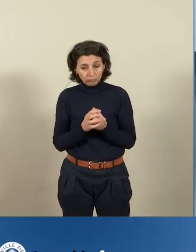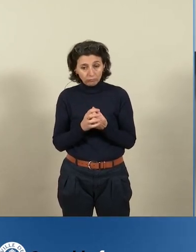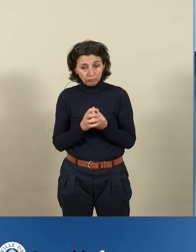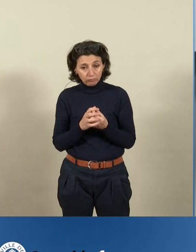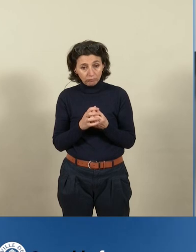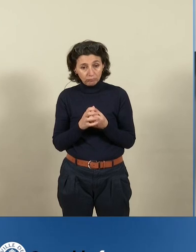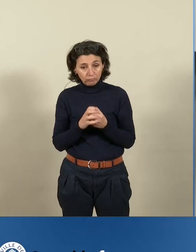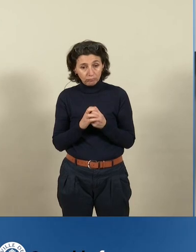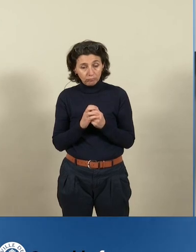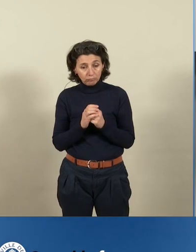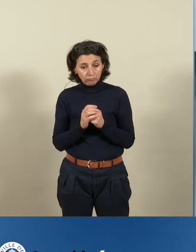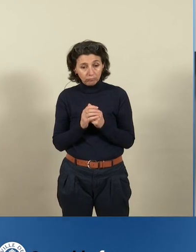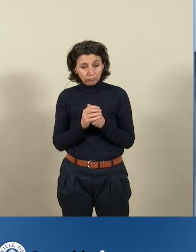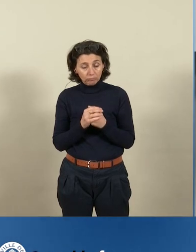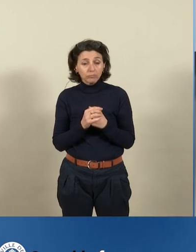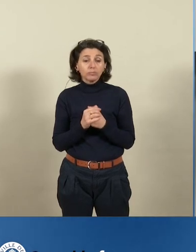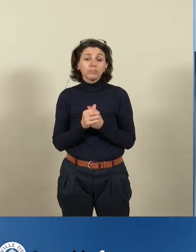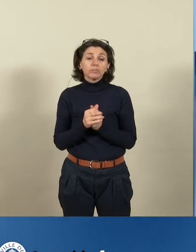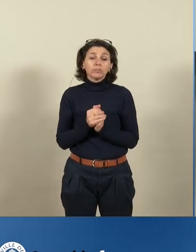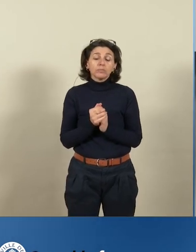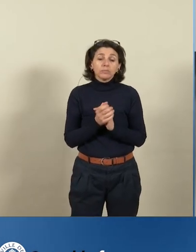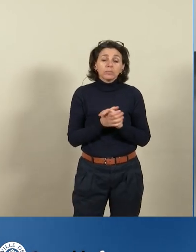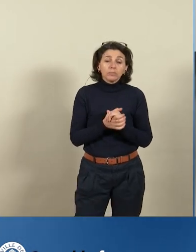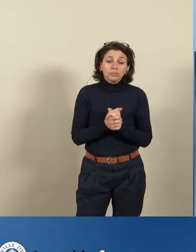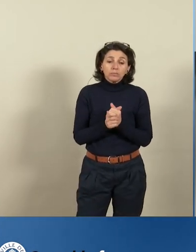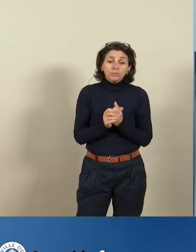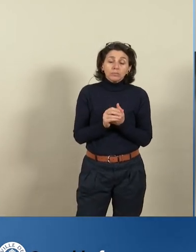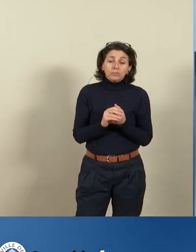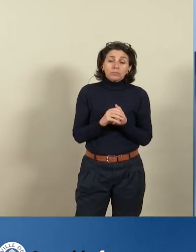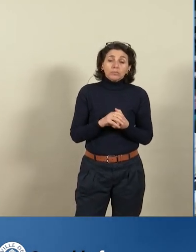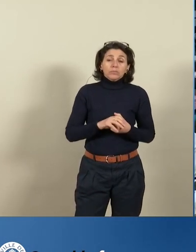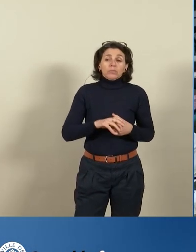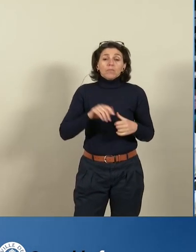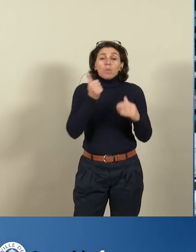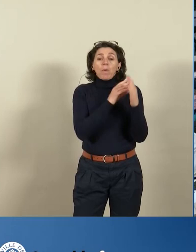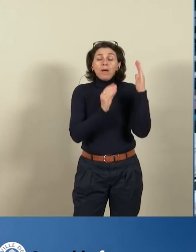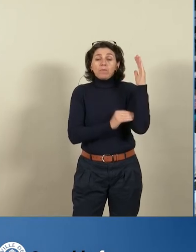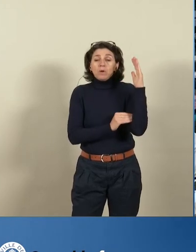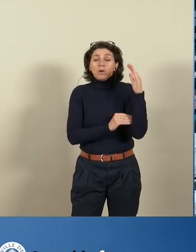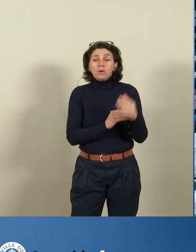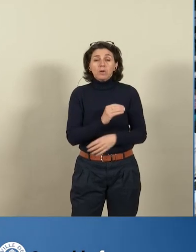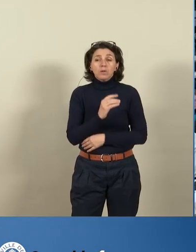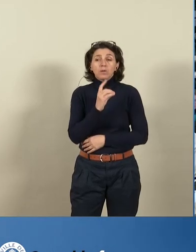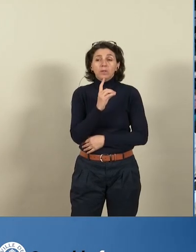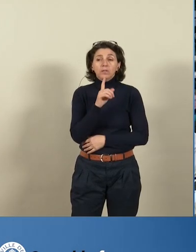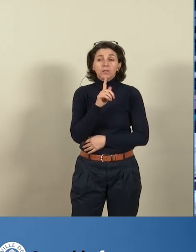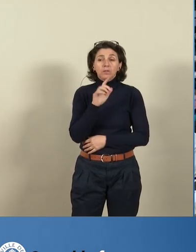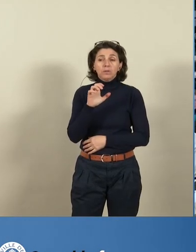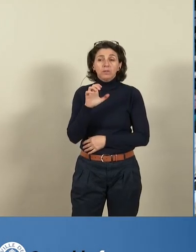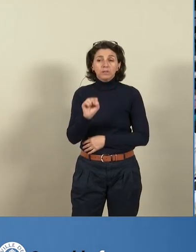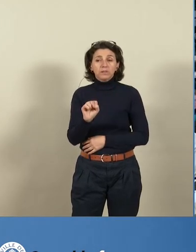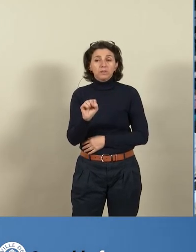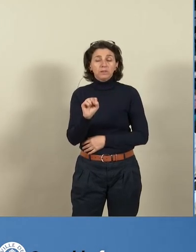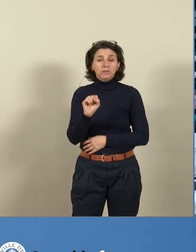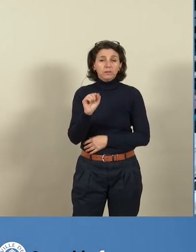oui mais c'est voilà peutre elle ouais sur le premier amendement de GDS concernant concernant la